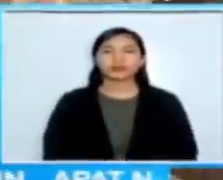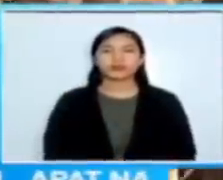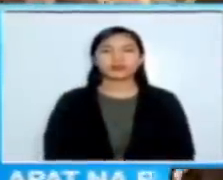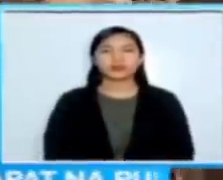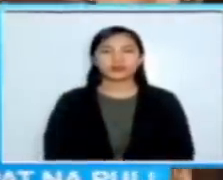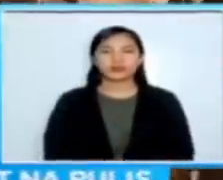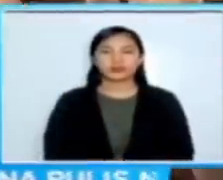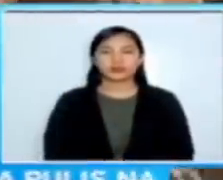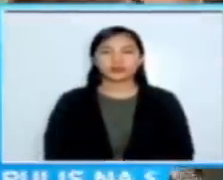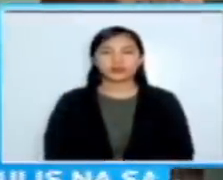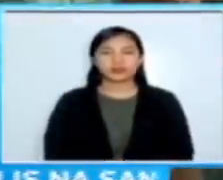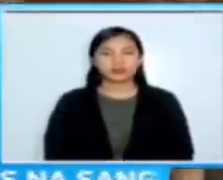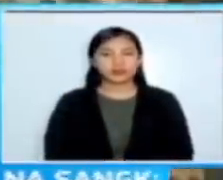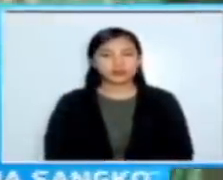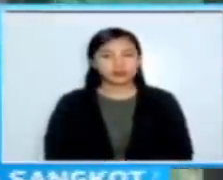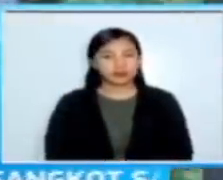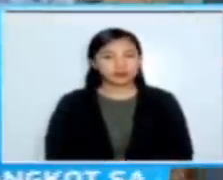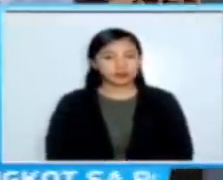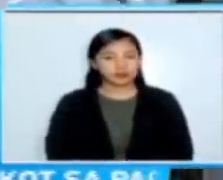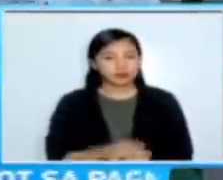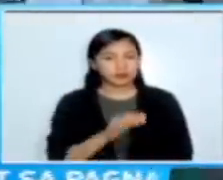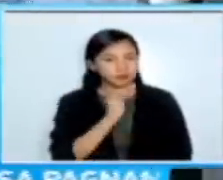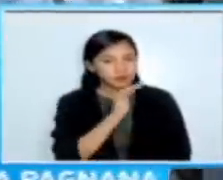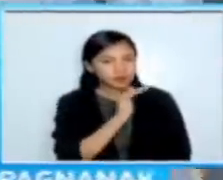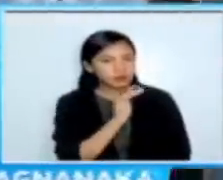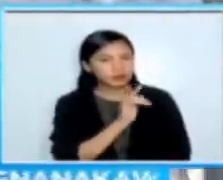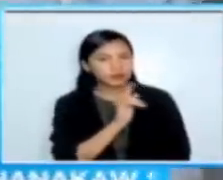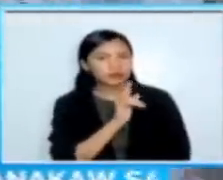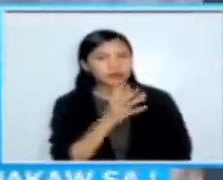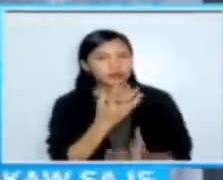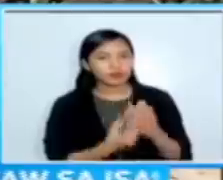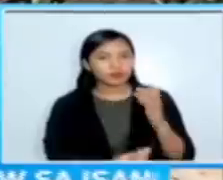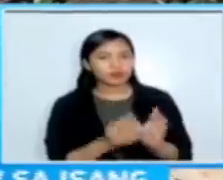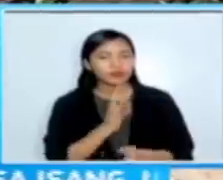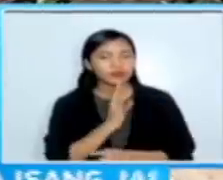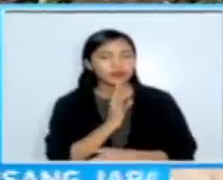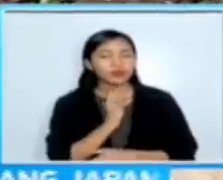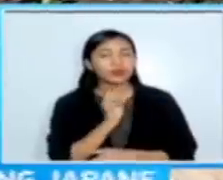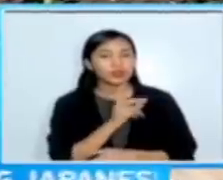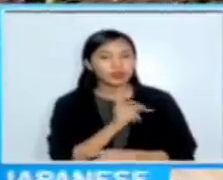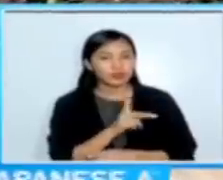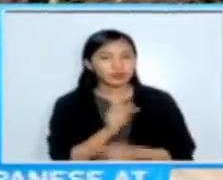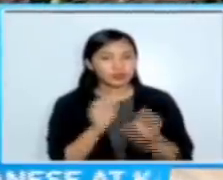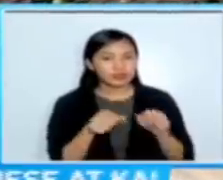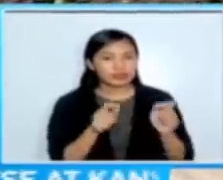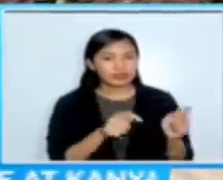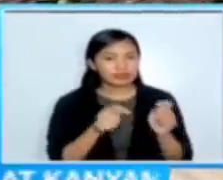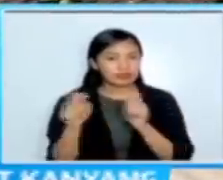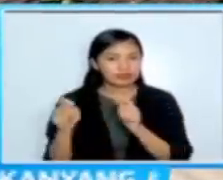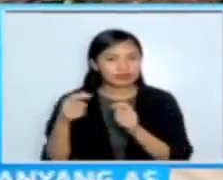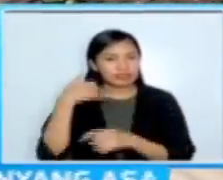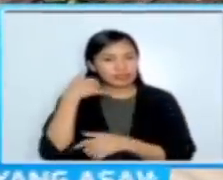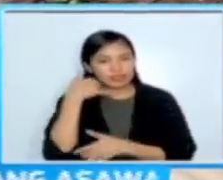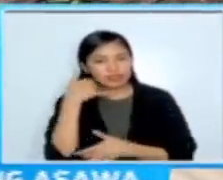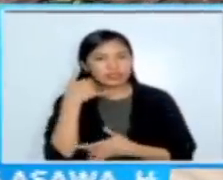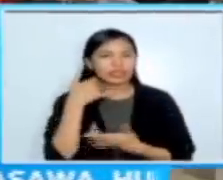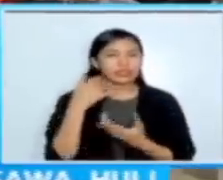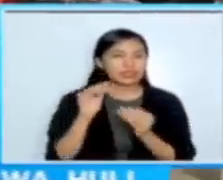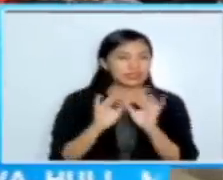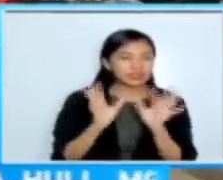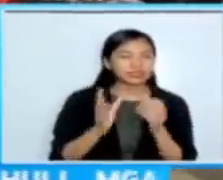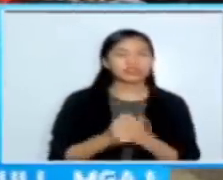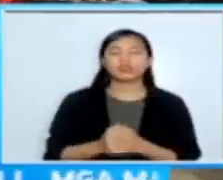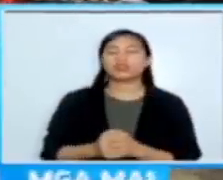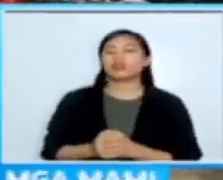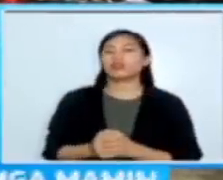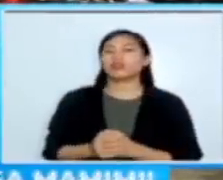Governor? Medyo nawawala lang po kayo. Po pwede ko mag-move lang, kung pwede mag-move lang kayo ng konti. Paano po yung po pwede maiparating kayang tulong